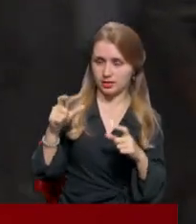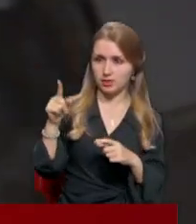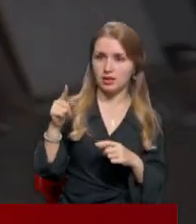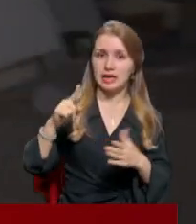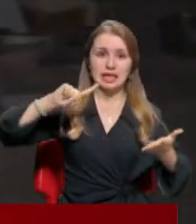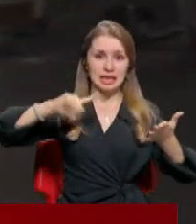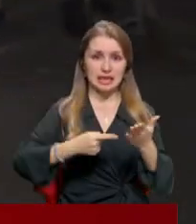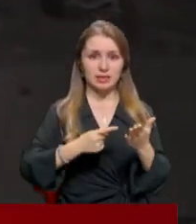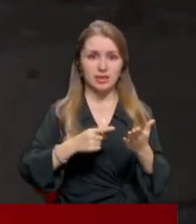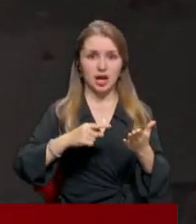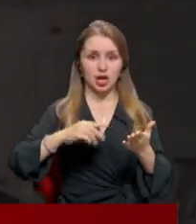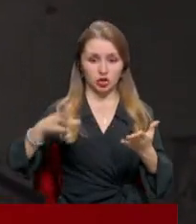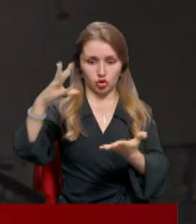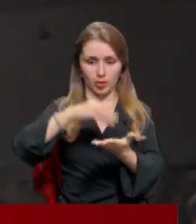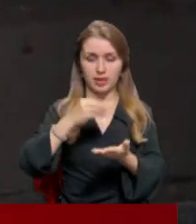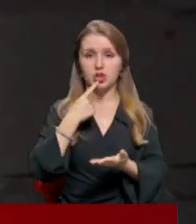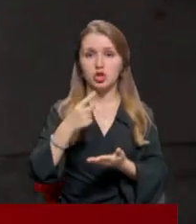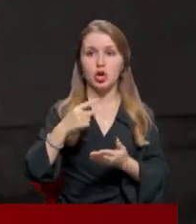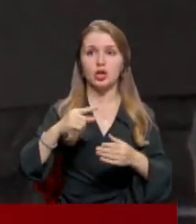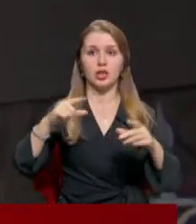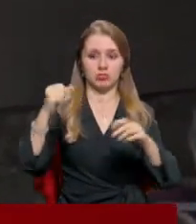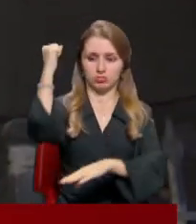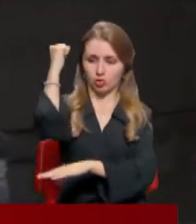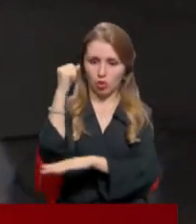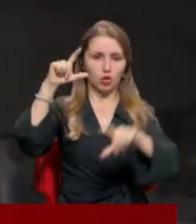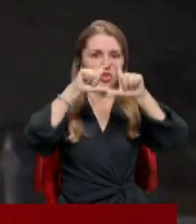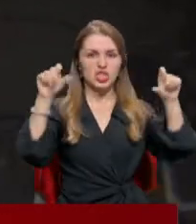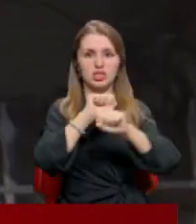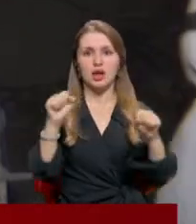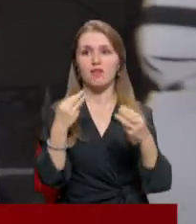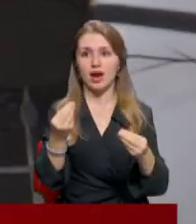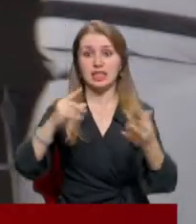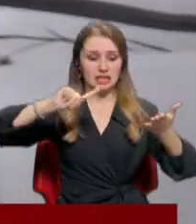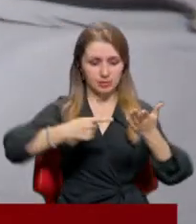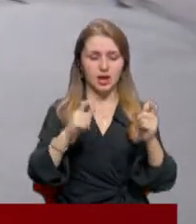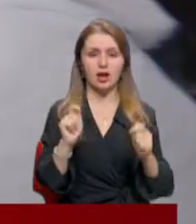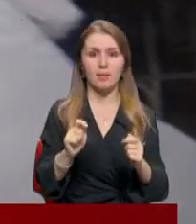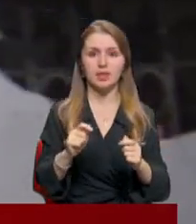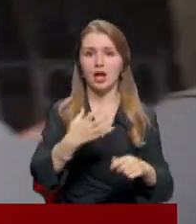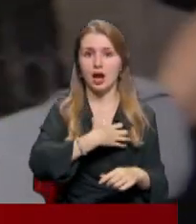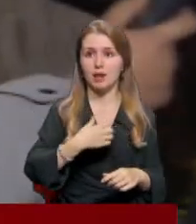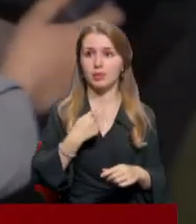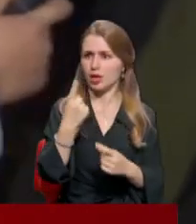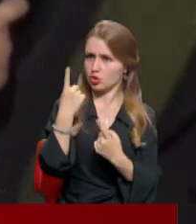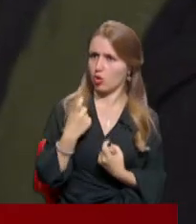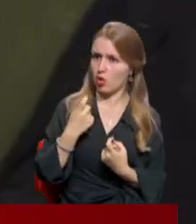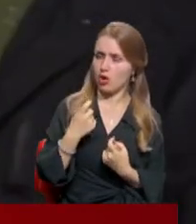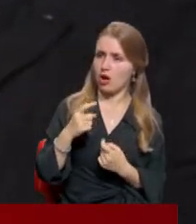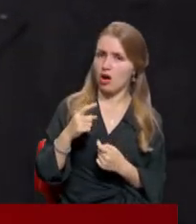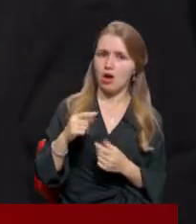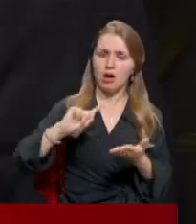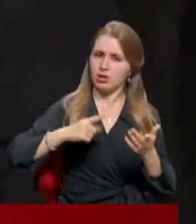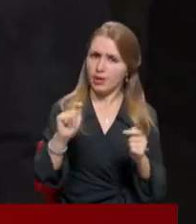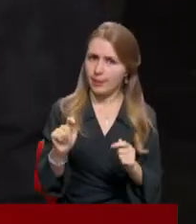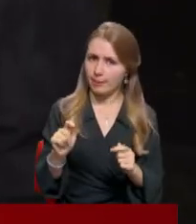Bir imza topladıklarını söyledi. Böyle böyle kolon kirişlerle oynandığını ve bir imza toplandığını annem de bana sordu hatta, atayım mı diye. Tabii